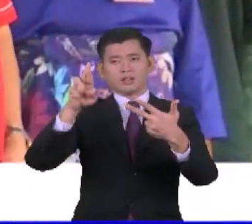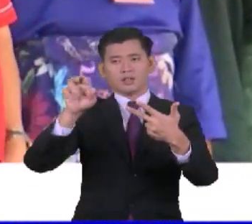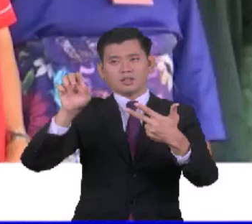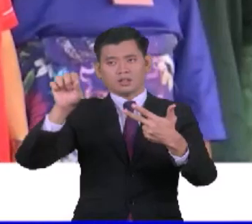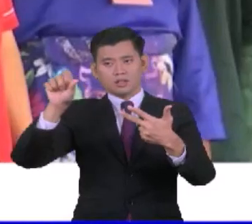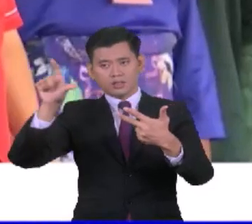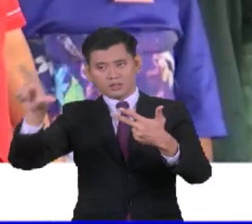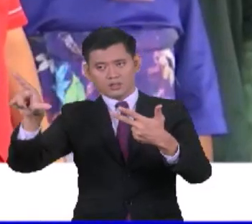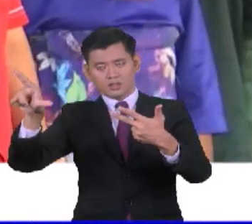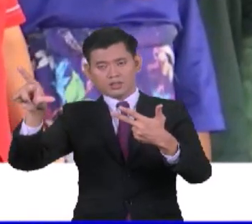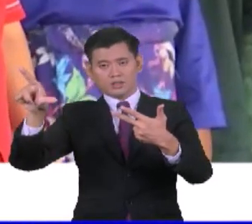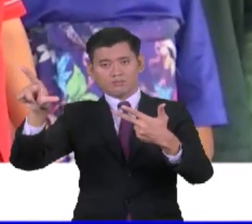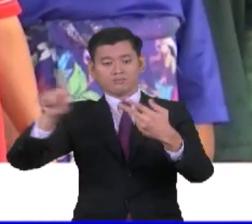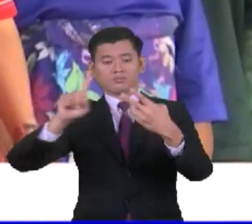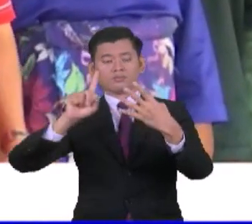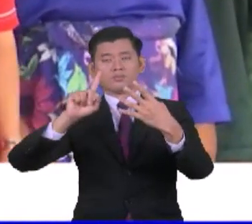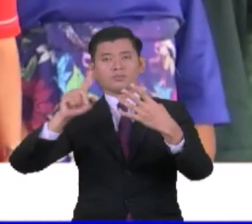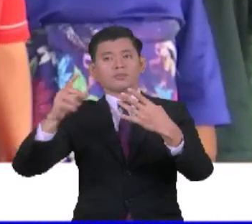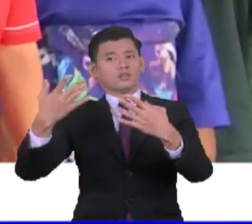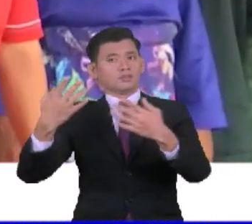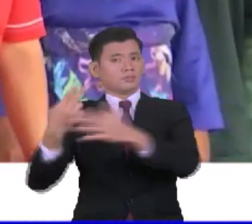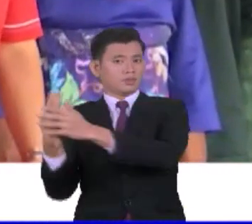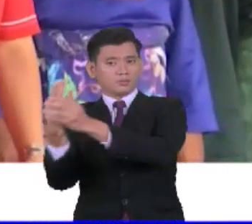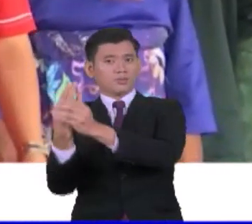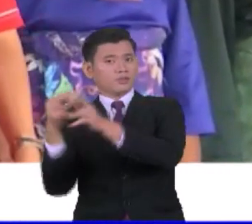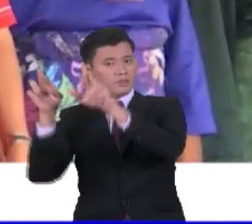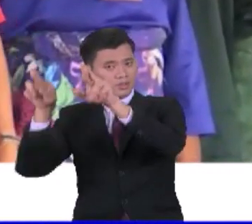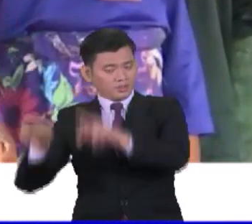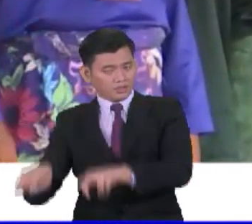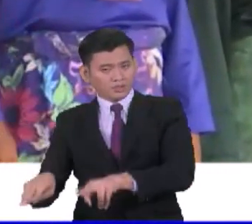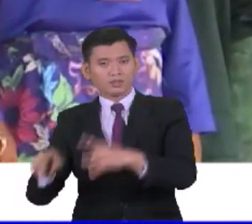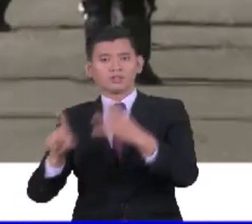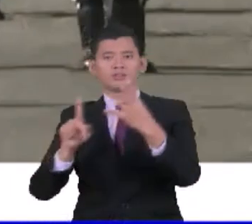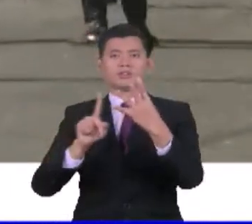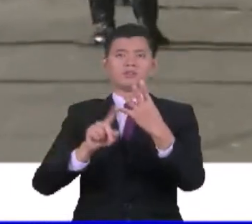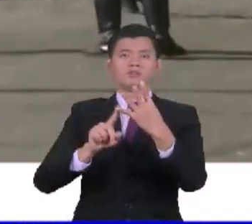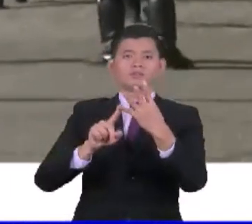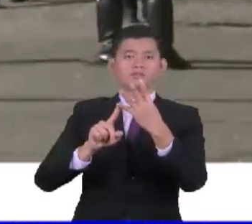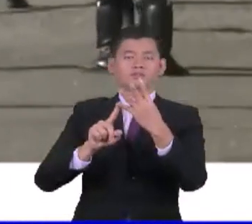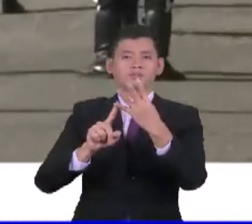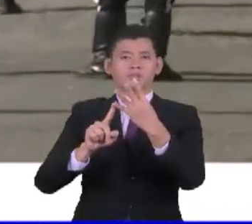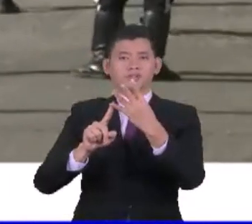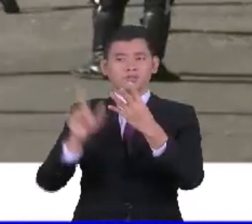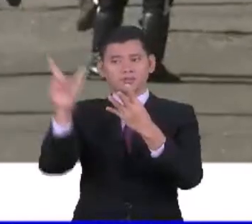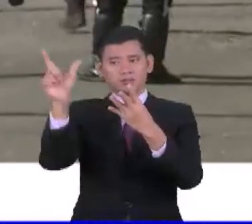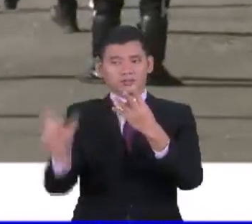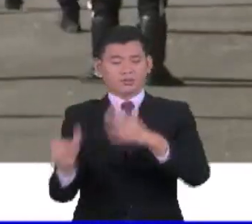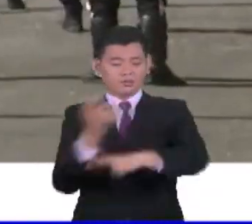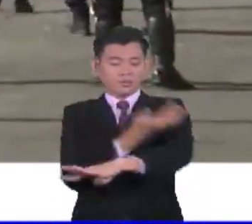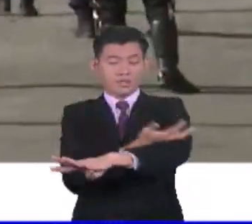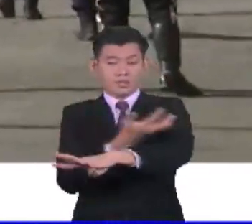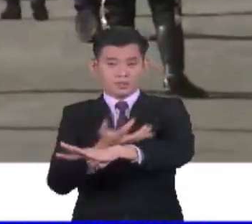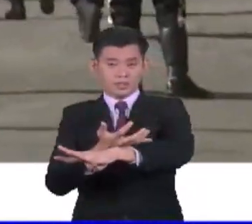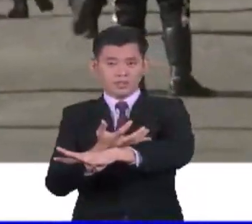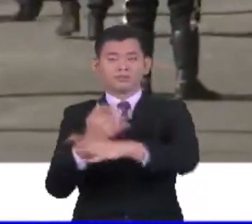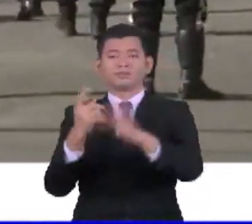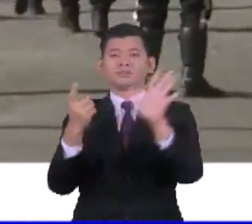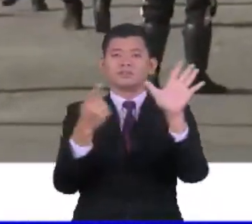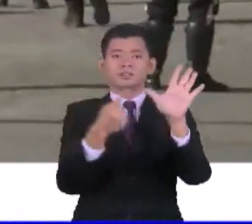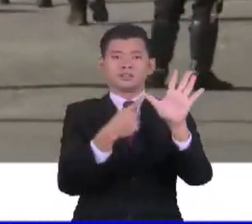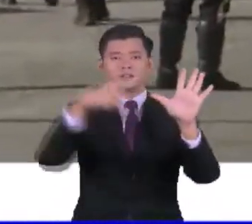pangeran quraini dan Pati dari Patih perpaduan rakyat Sabah truk bersaing calon Pati warisan Jamil